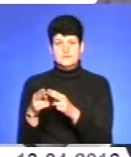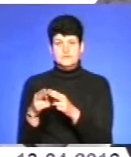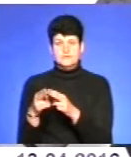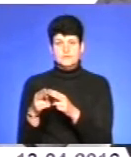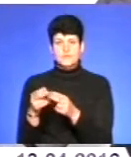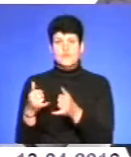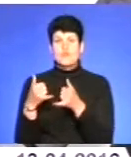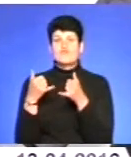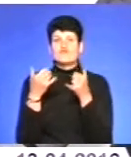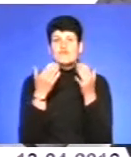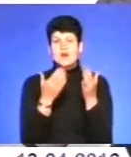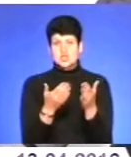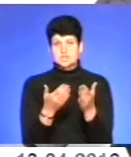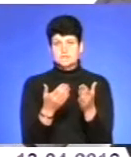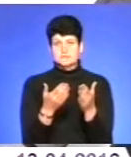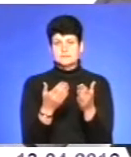повноважень, так будемо казати,